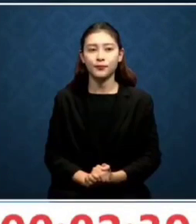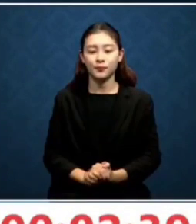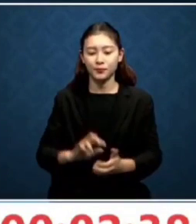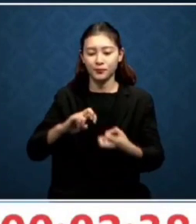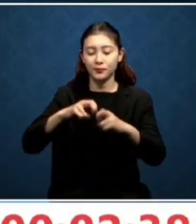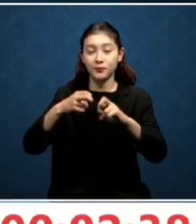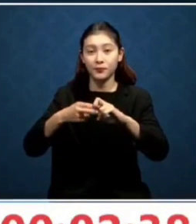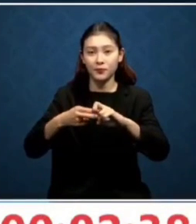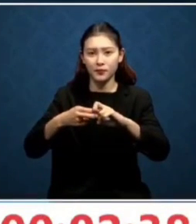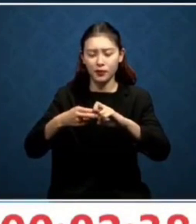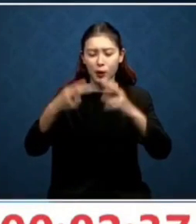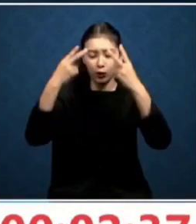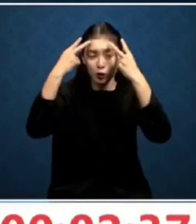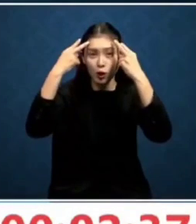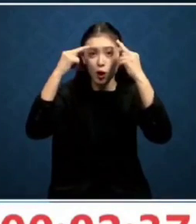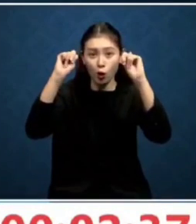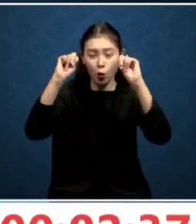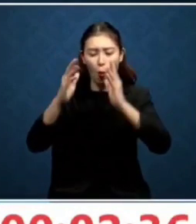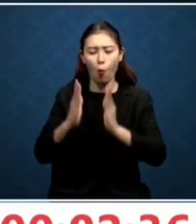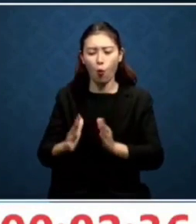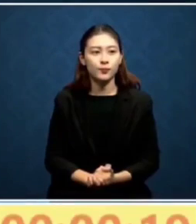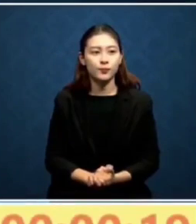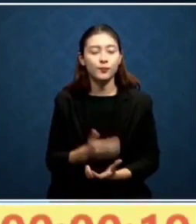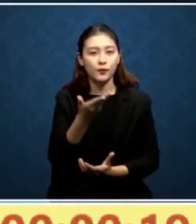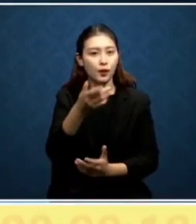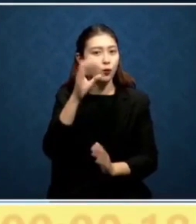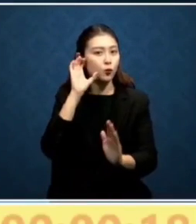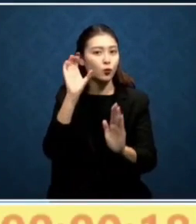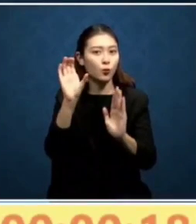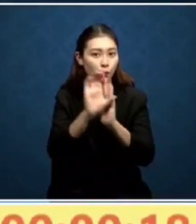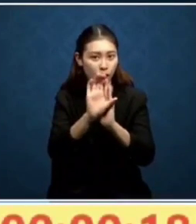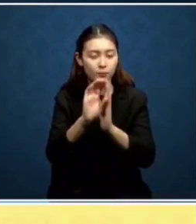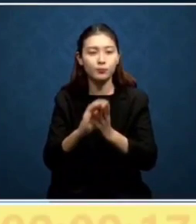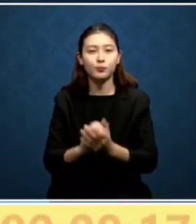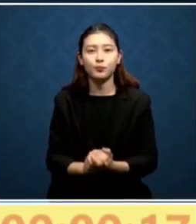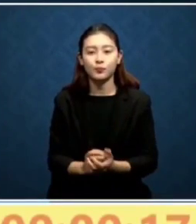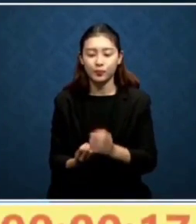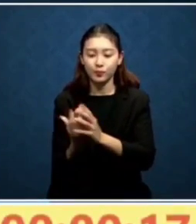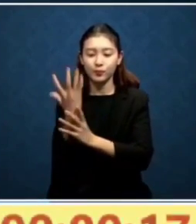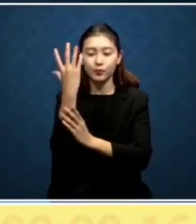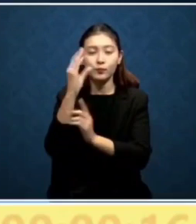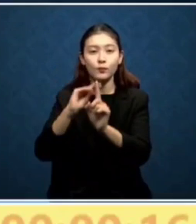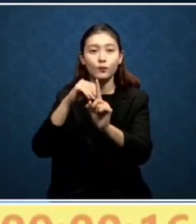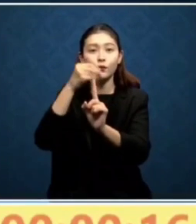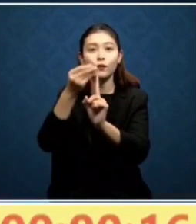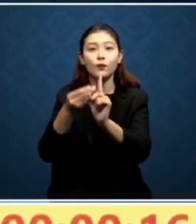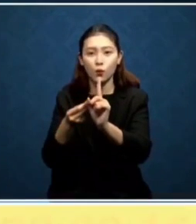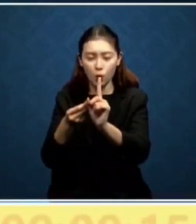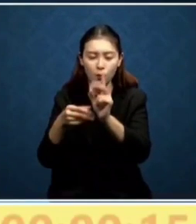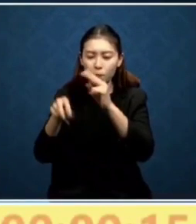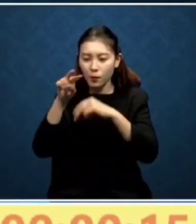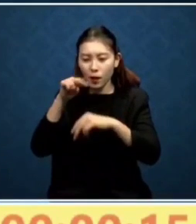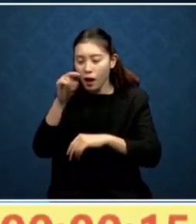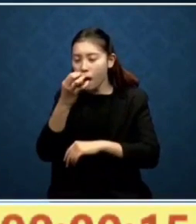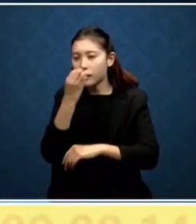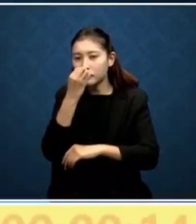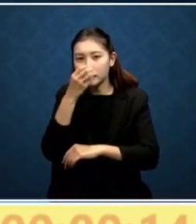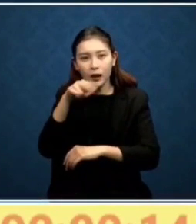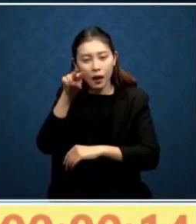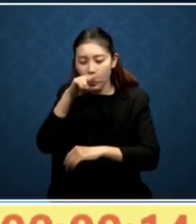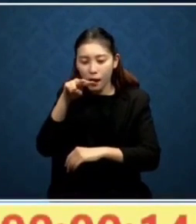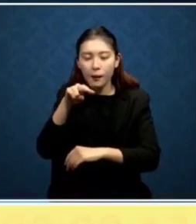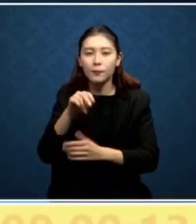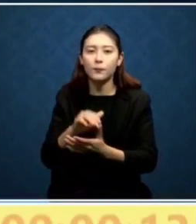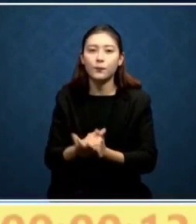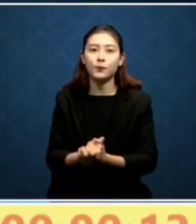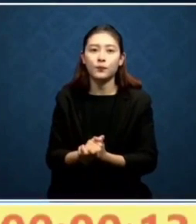า อำเภิงมนัครนายก จังหดนัครนายกโดยพบวชางป่าได้ลงมาหาอาหารและสรางคเดอนรอนให้กบประชาชนในพนที่เป็ระยาเวลา 9